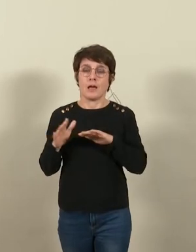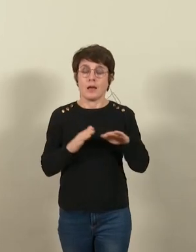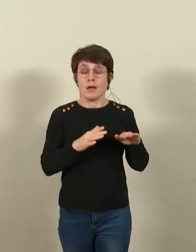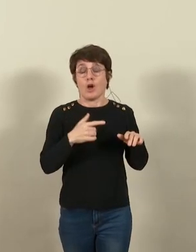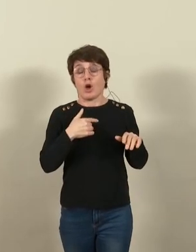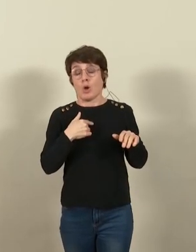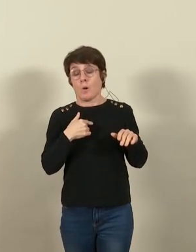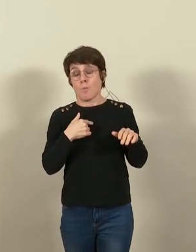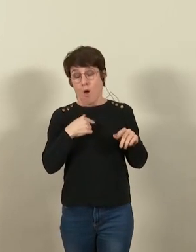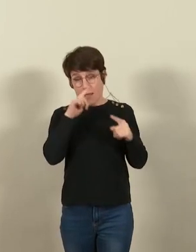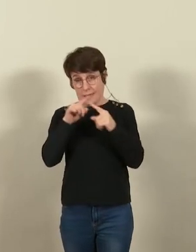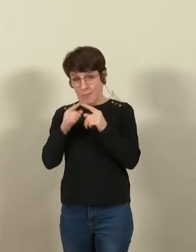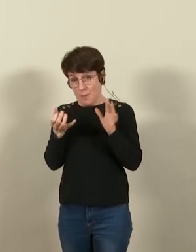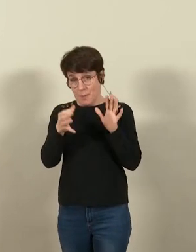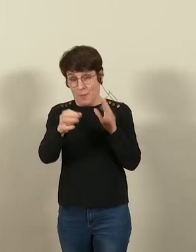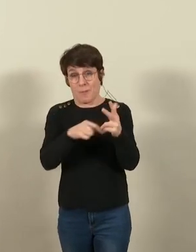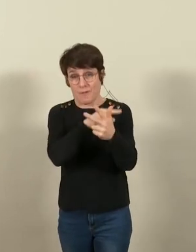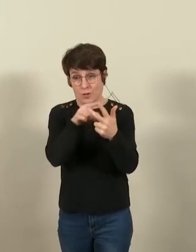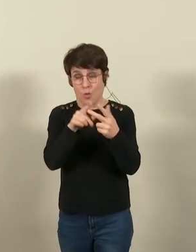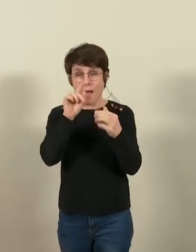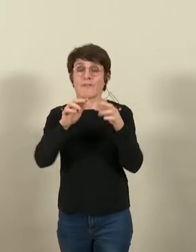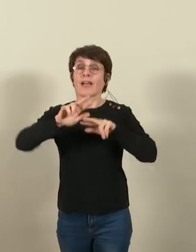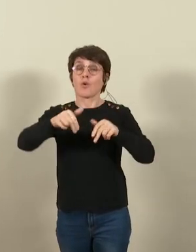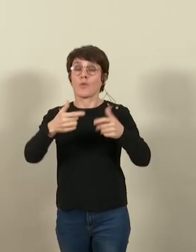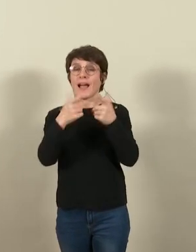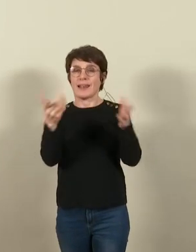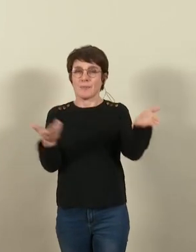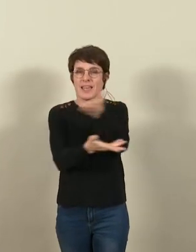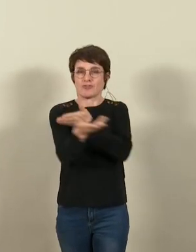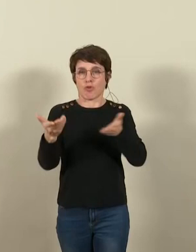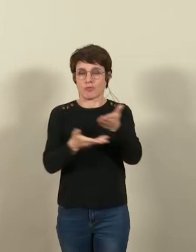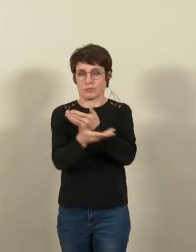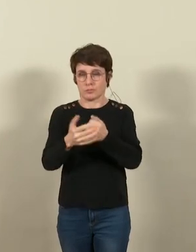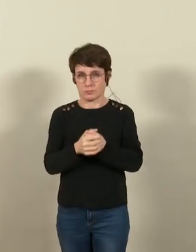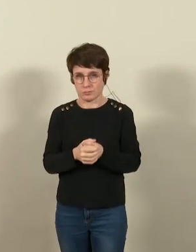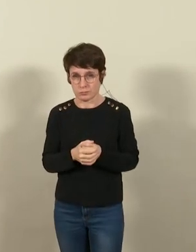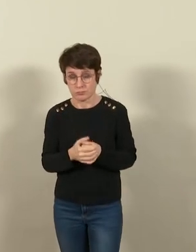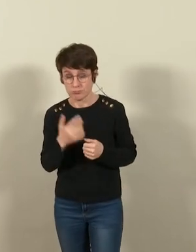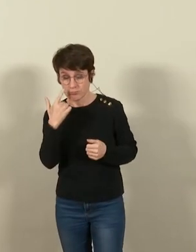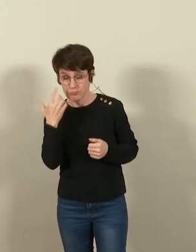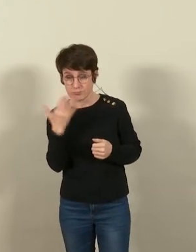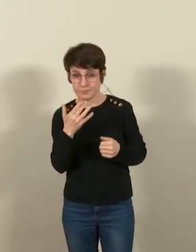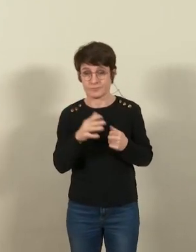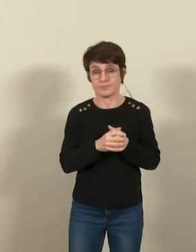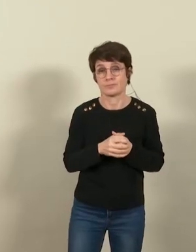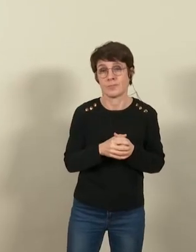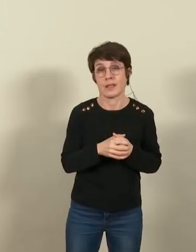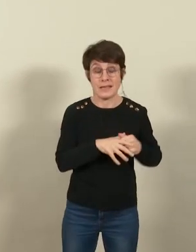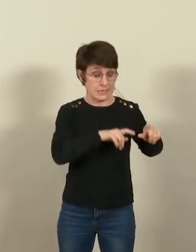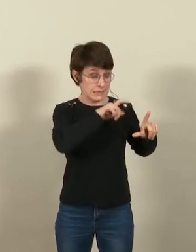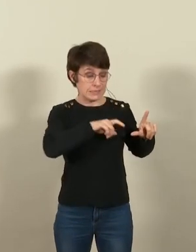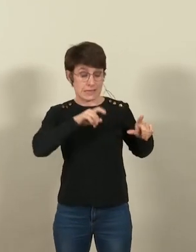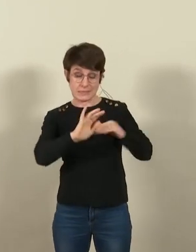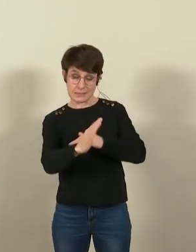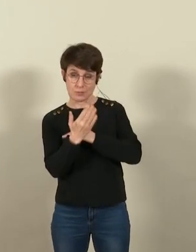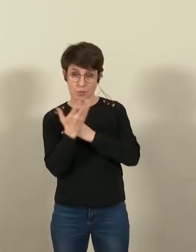trois sur les contrats de libre échange premièr les données montrent qu'il y a un lien statistique indiscutable entre